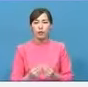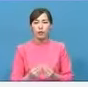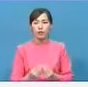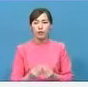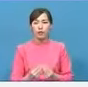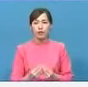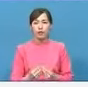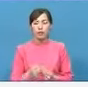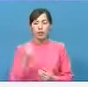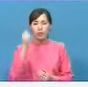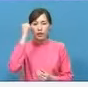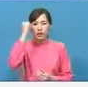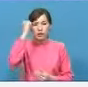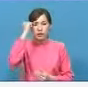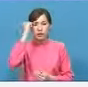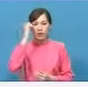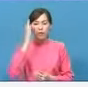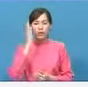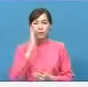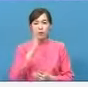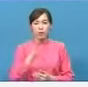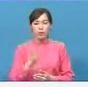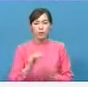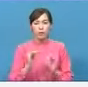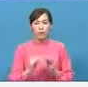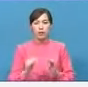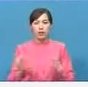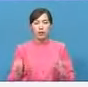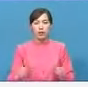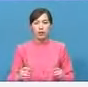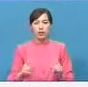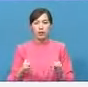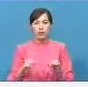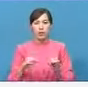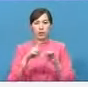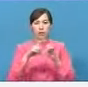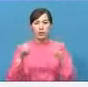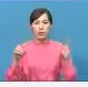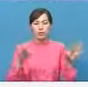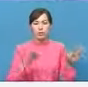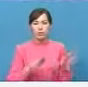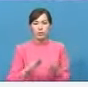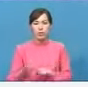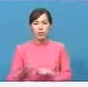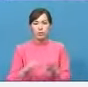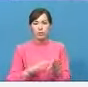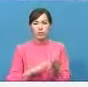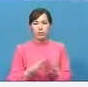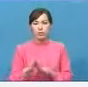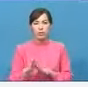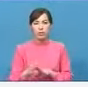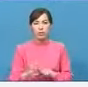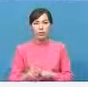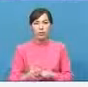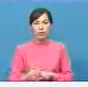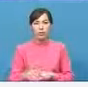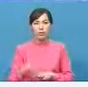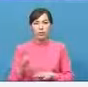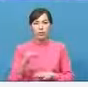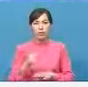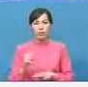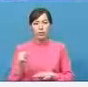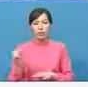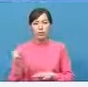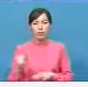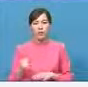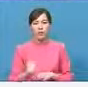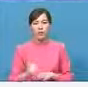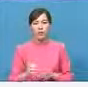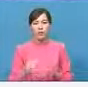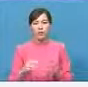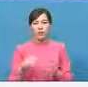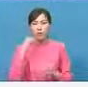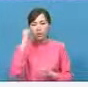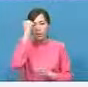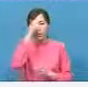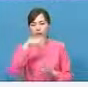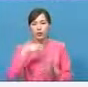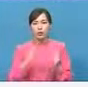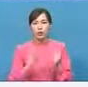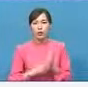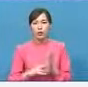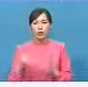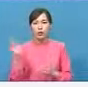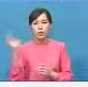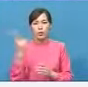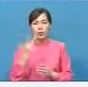естелік қалсын деп осы балаларға емханада іс-шара өткізіп отырмыз. Руфина мен Анардың да жасы 9-да. Сурет